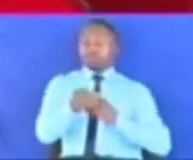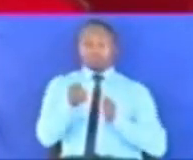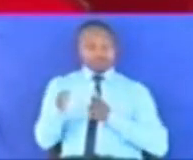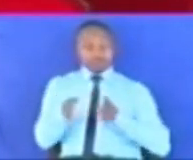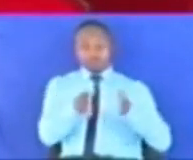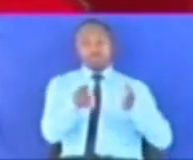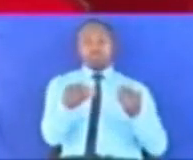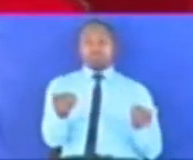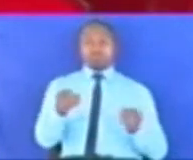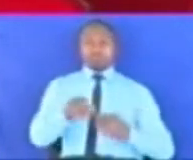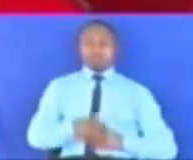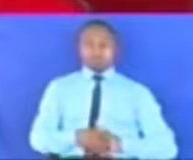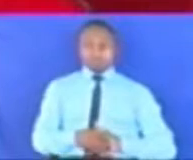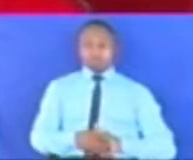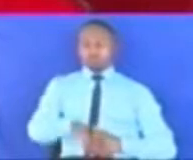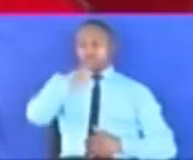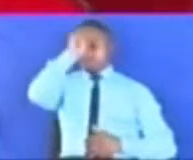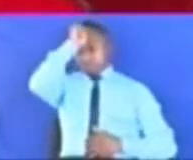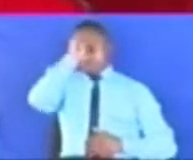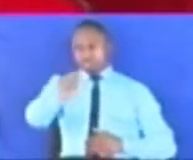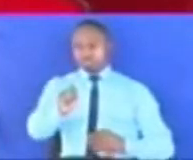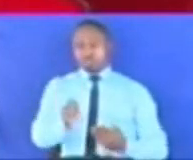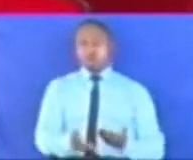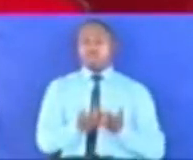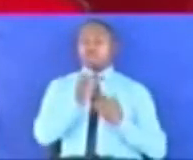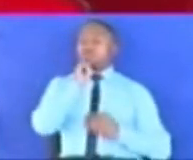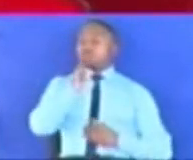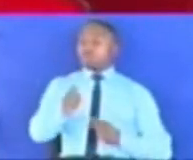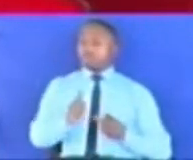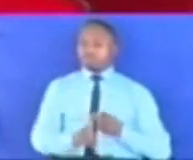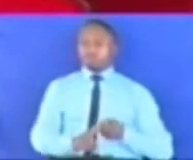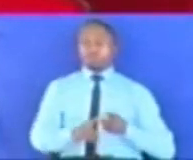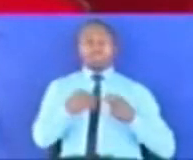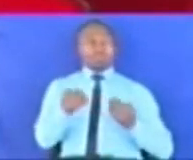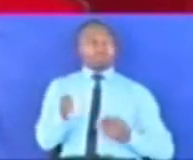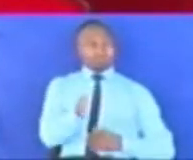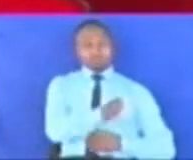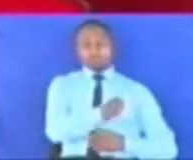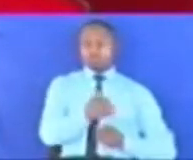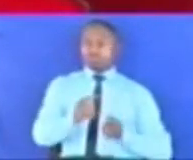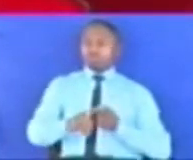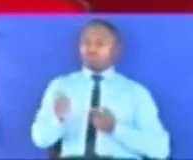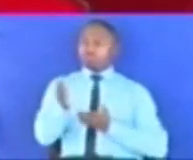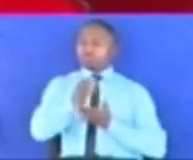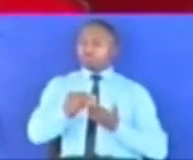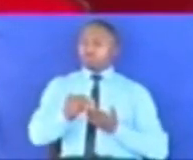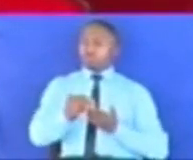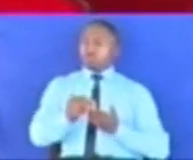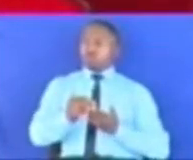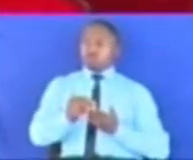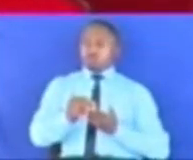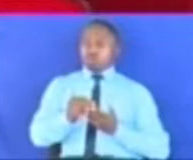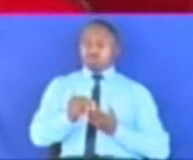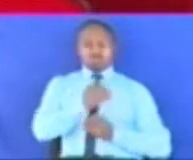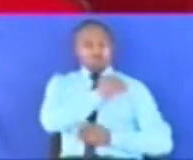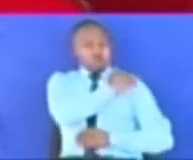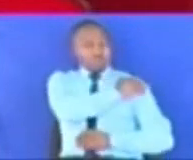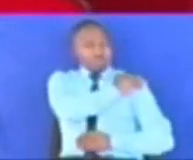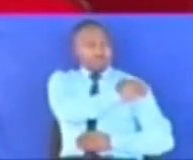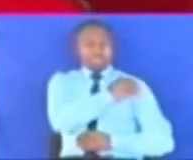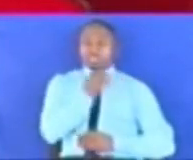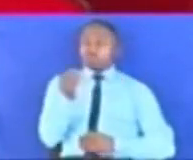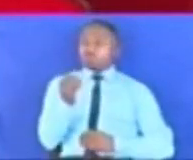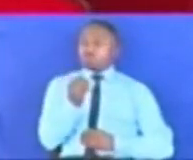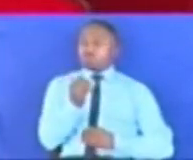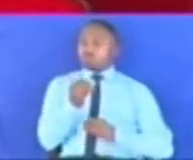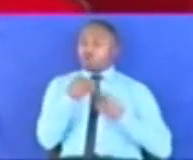njiani. Mheshimiwa Naibu Spika, nikienda kwenye upungufu wa watu wa huduma ama watumishi